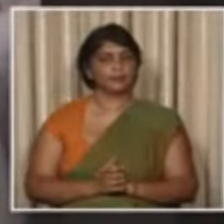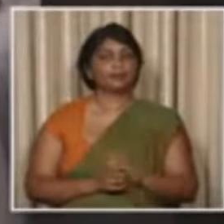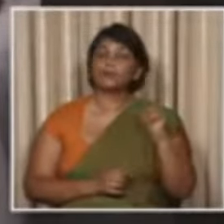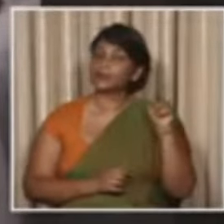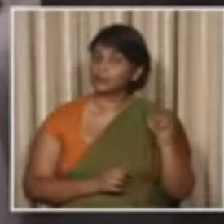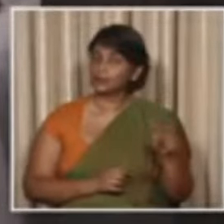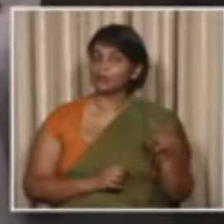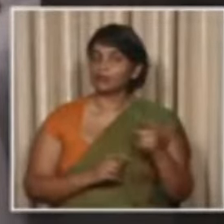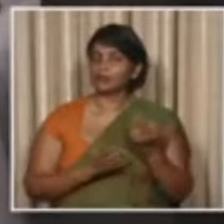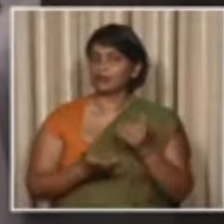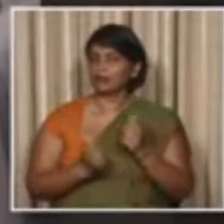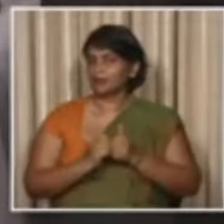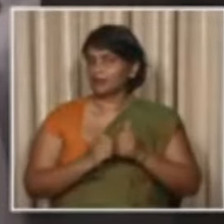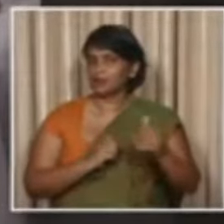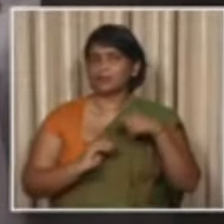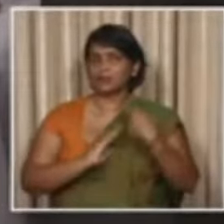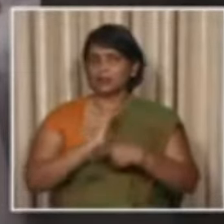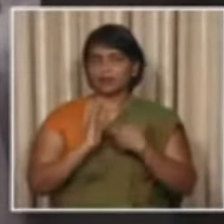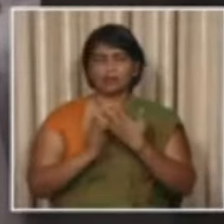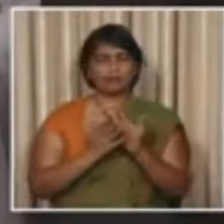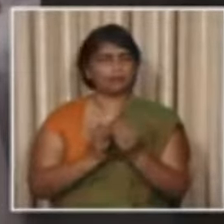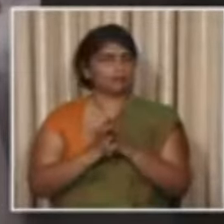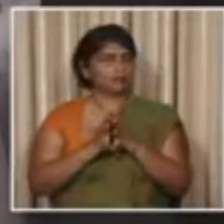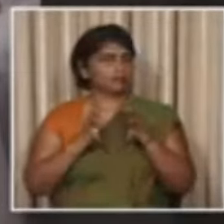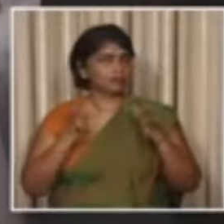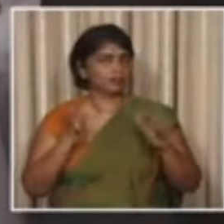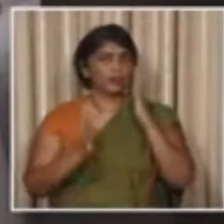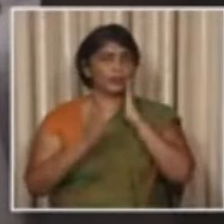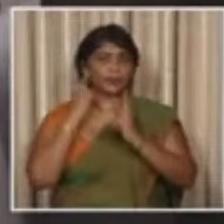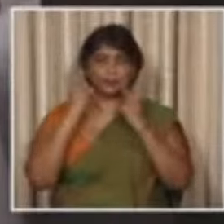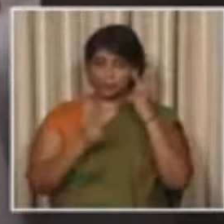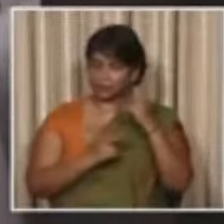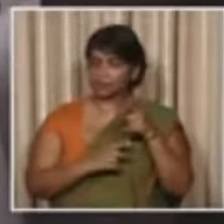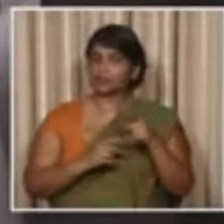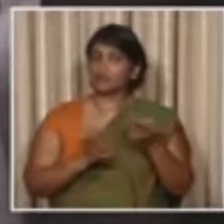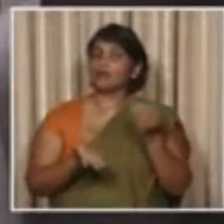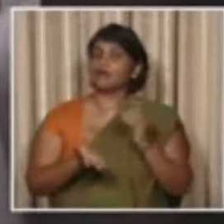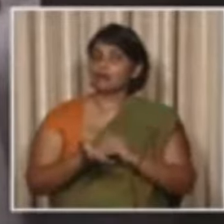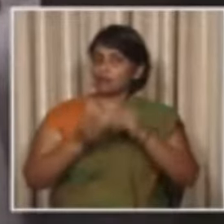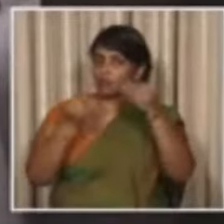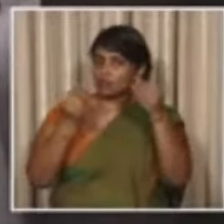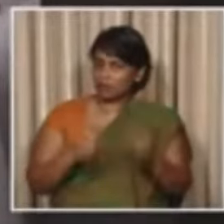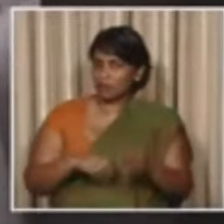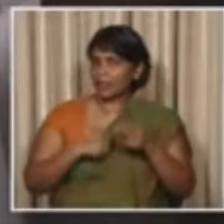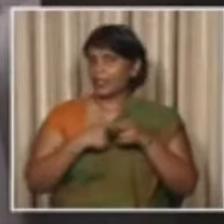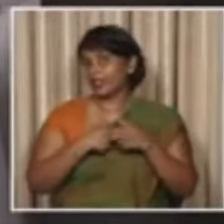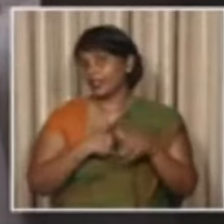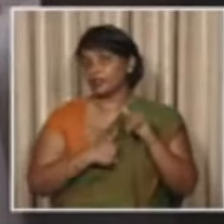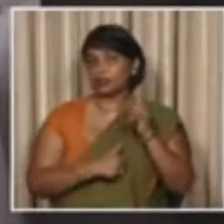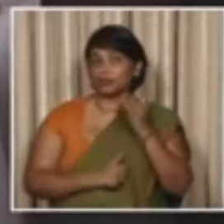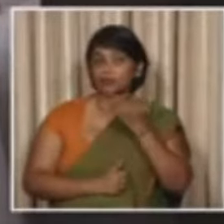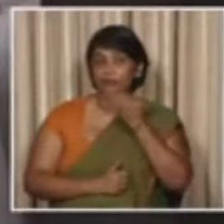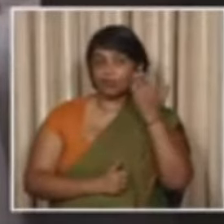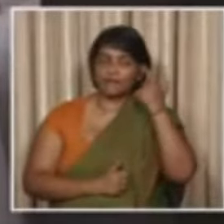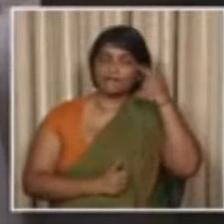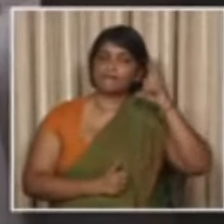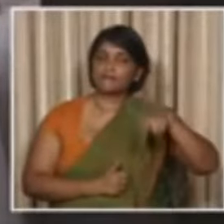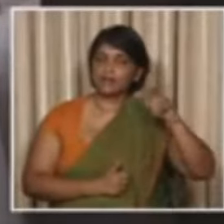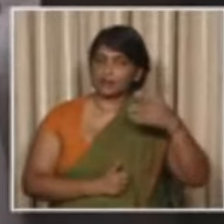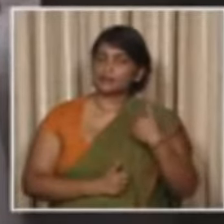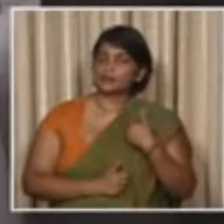මෙය පිබිදෙමින් පවතින මෙරට සංචාරක කර්මාන්තය යලි බිඳ වැටීමකට හේතු විය හැකියි කියලා අපි විශ්වාස කරනවා.